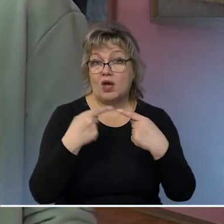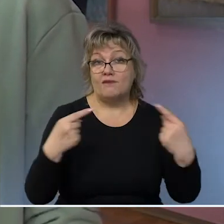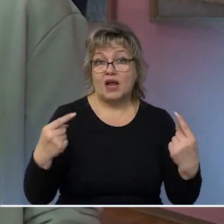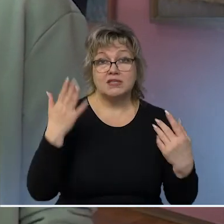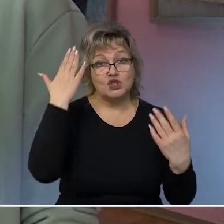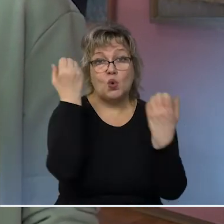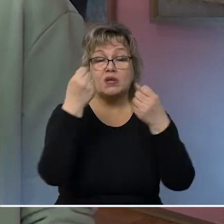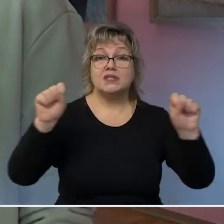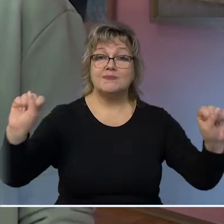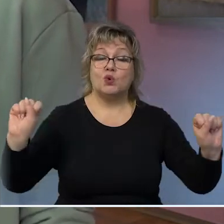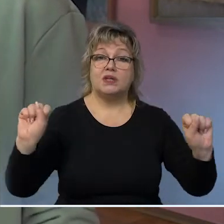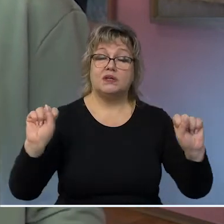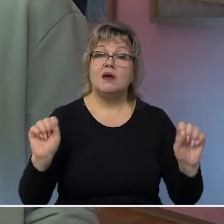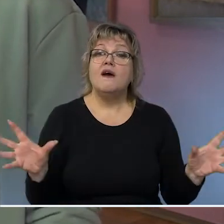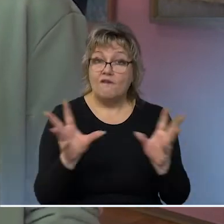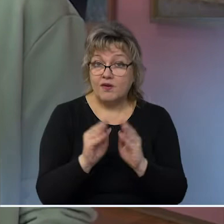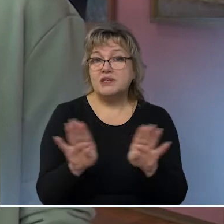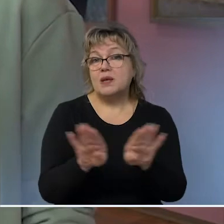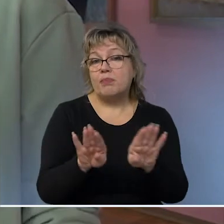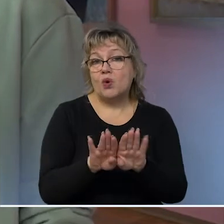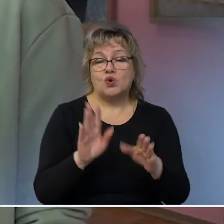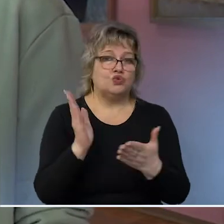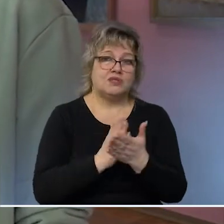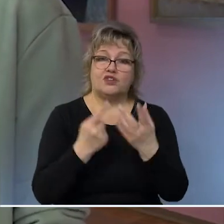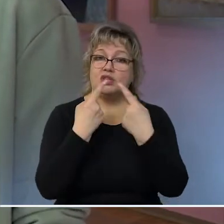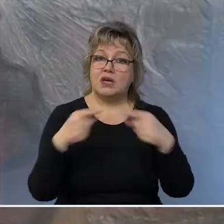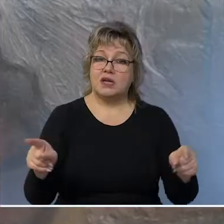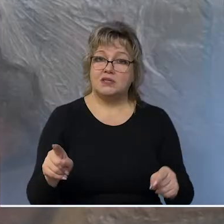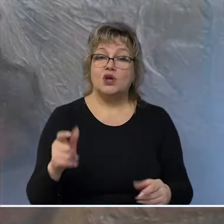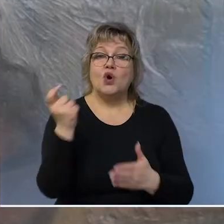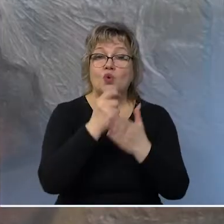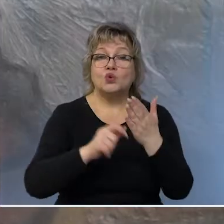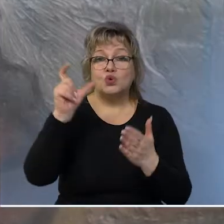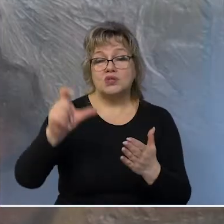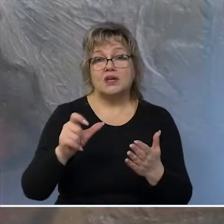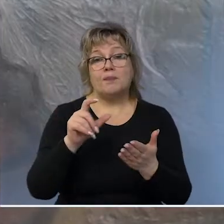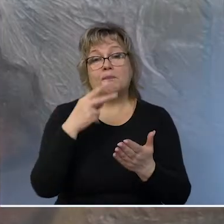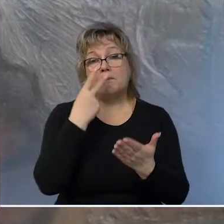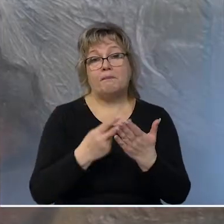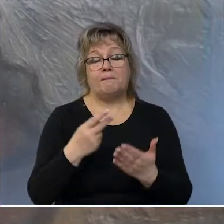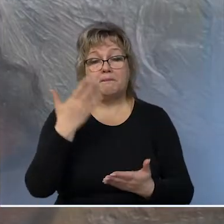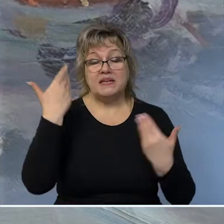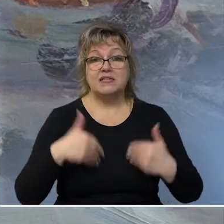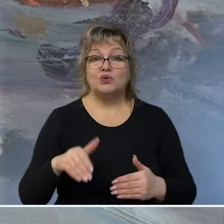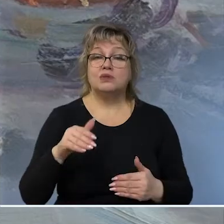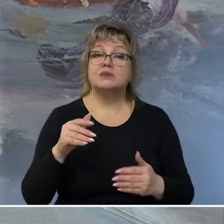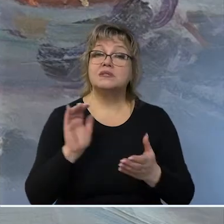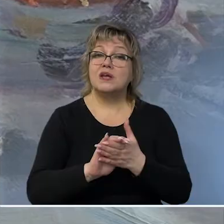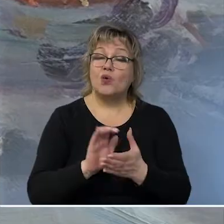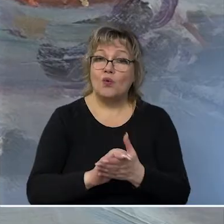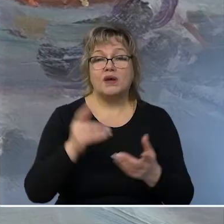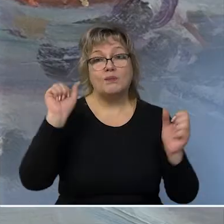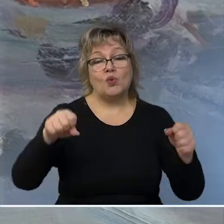они в разные стороны смотрят. Они вместе похожи, но не совершенно разные. Художникам часто позируют знакомые, родственники. Писать могут